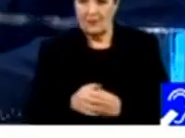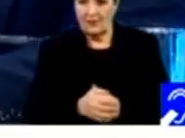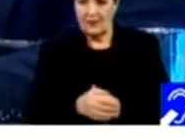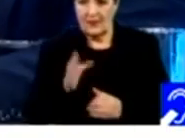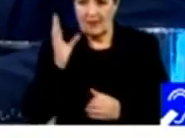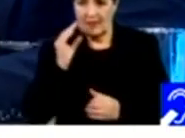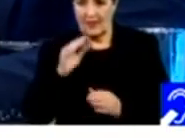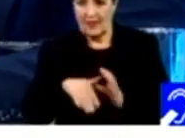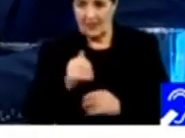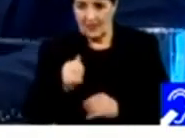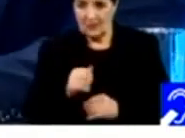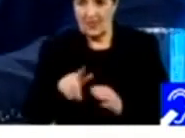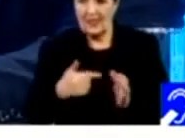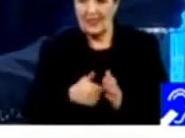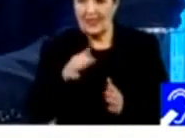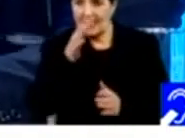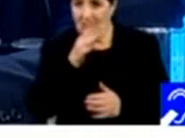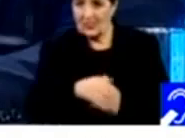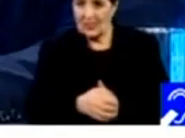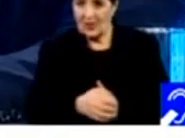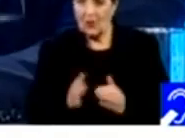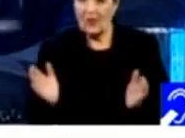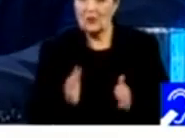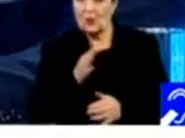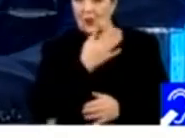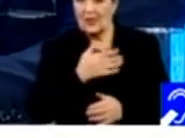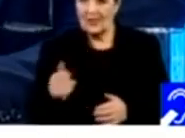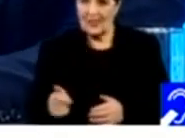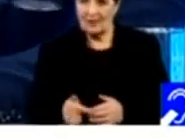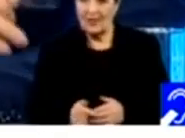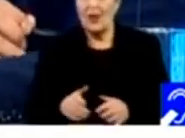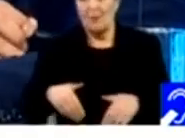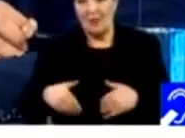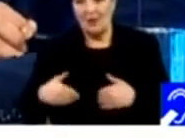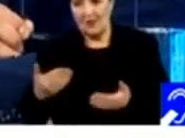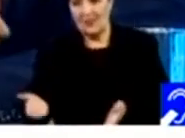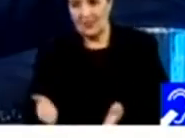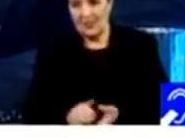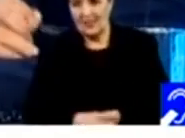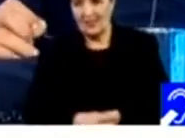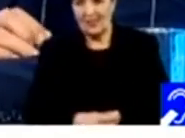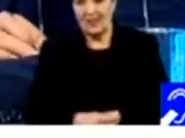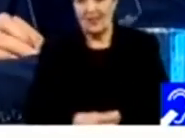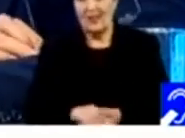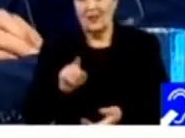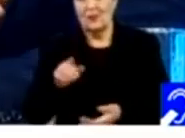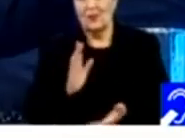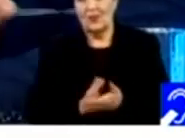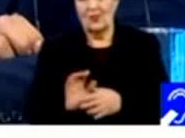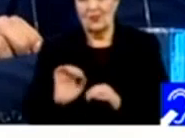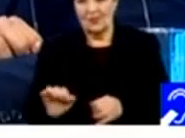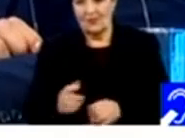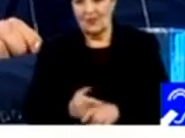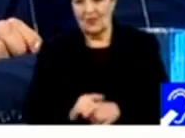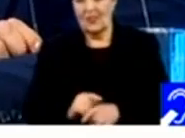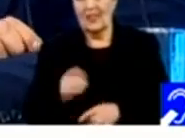câștigat alegerile în municipiul Chișinău. La scurt timp, Ivan Ceban m-a și felicitat. Știți ce face a doua zi? Își instruiește avocații să se